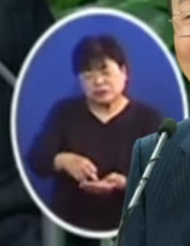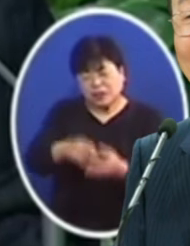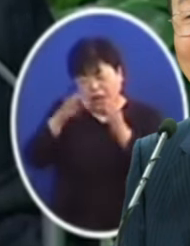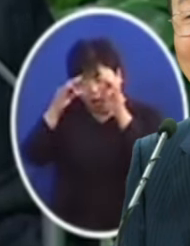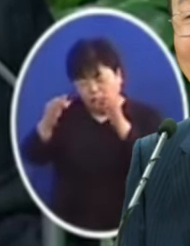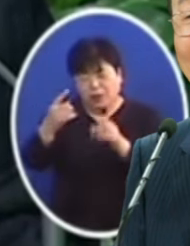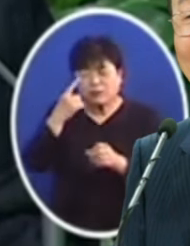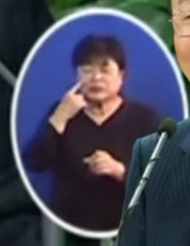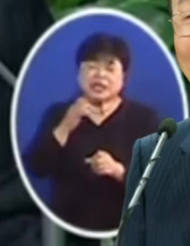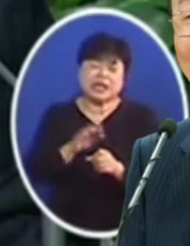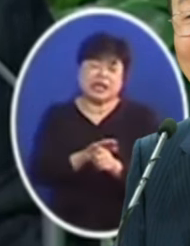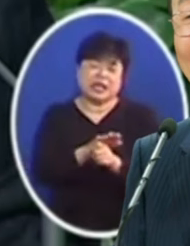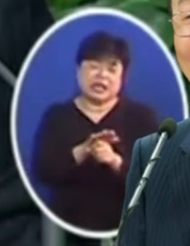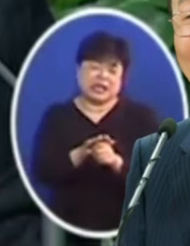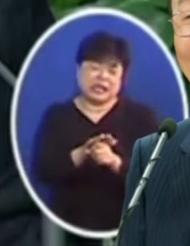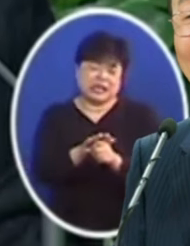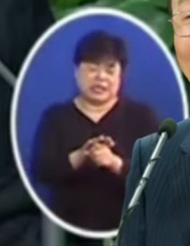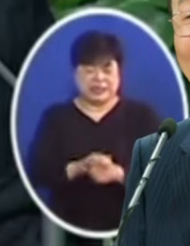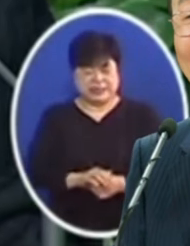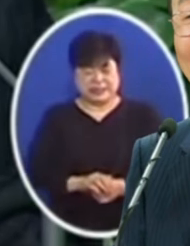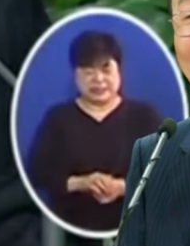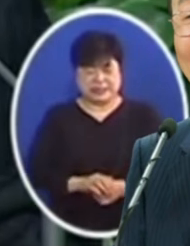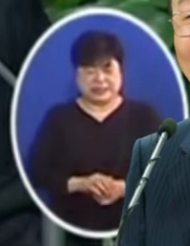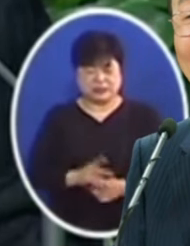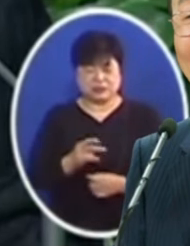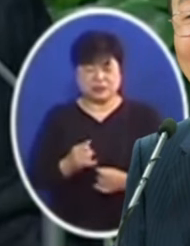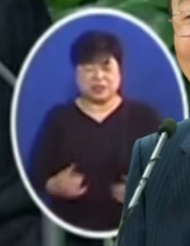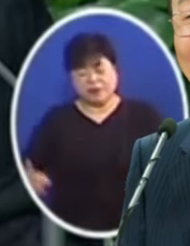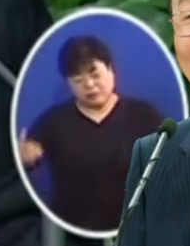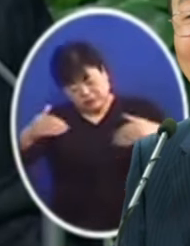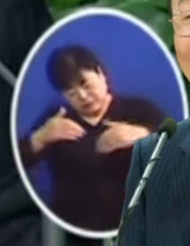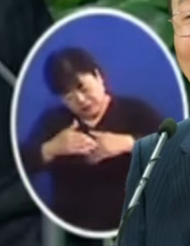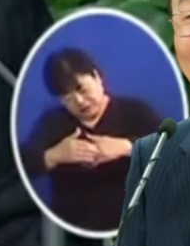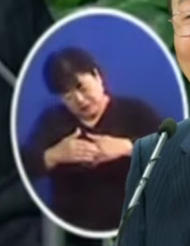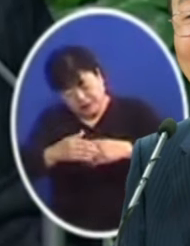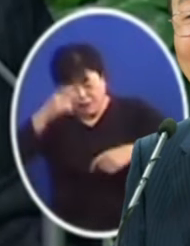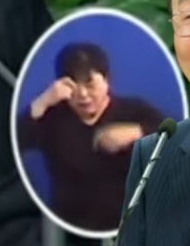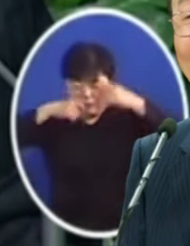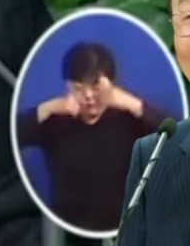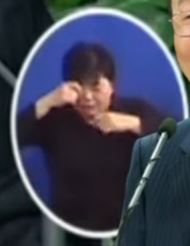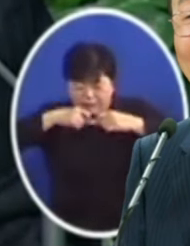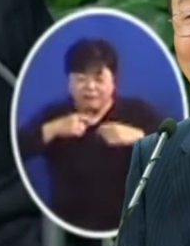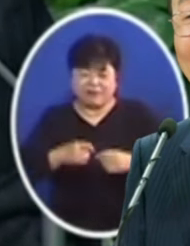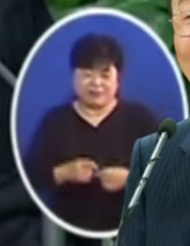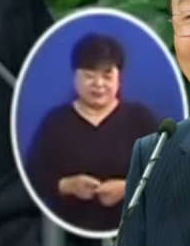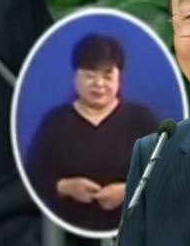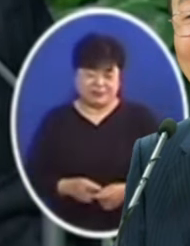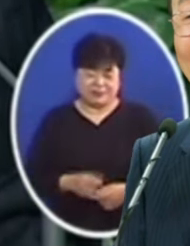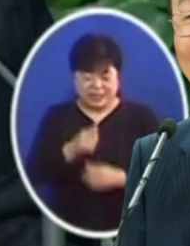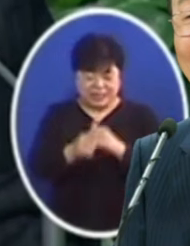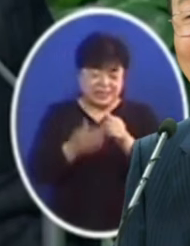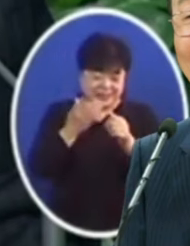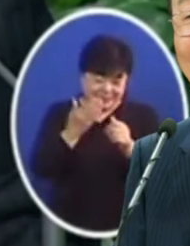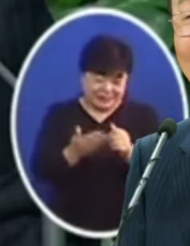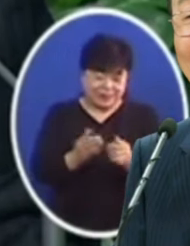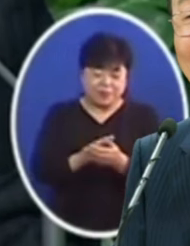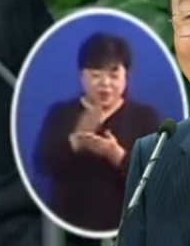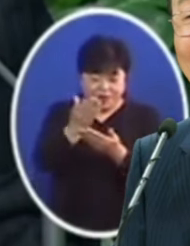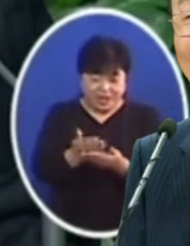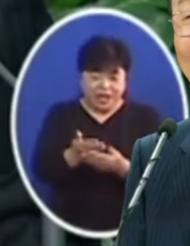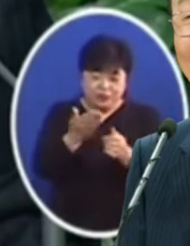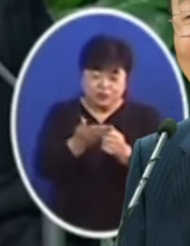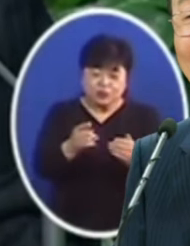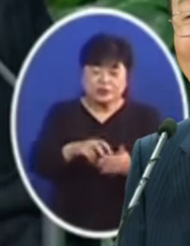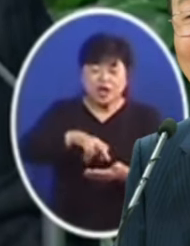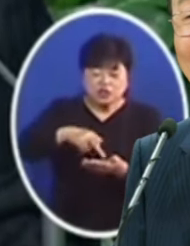근데 성령이 내면서 회개할 마음을 둬서 두 사람이 끌어안고 목을 얽매고 통회하고 자고 울었었습니다. 하나님은 변화를 시키기